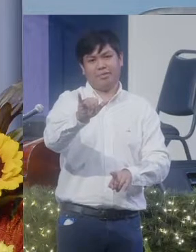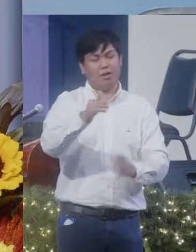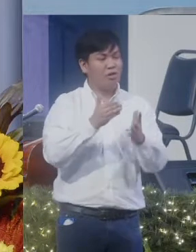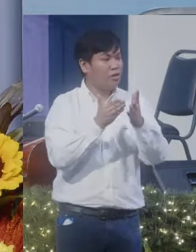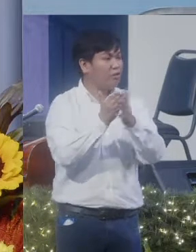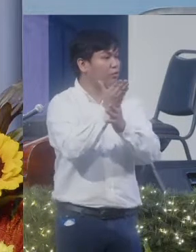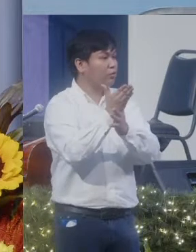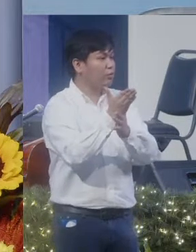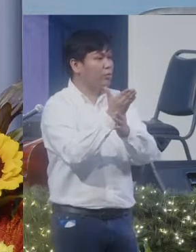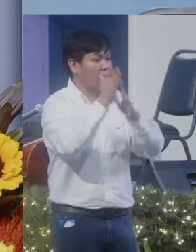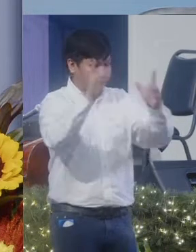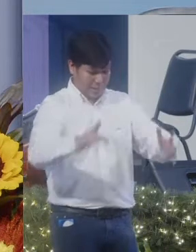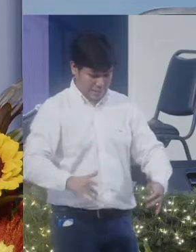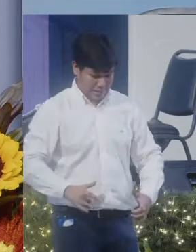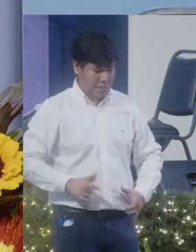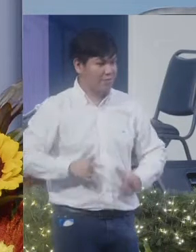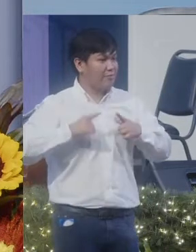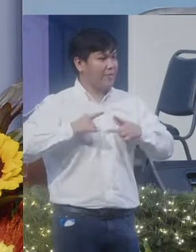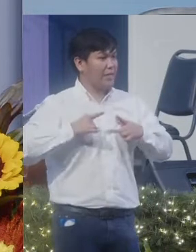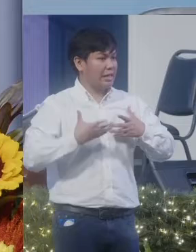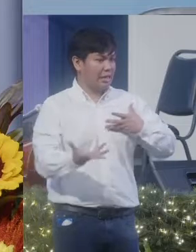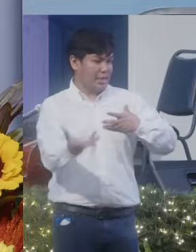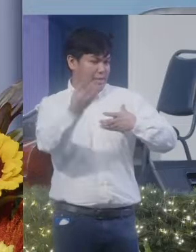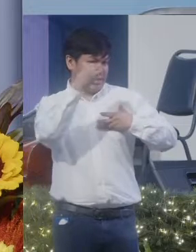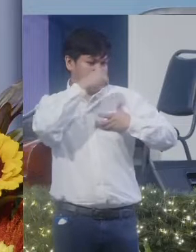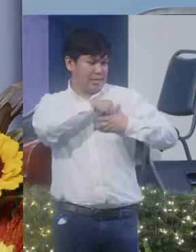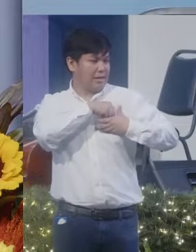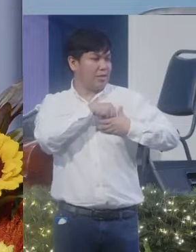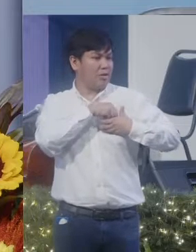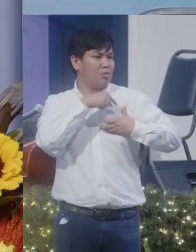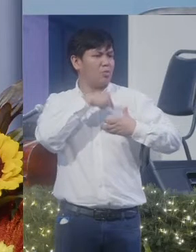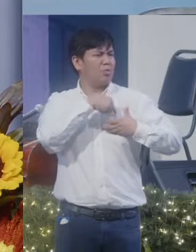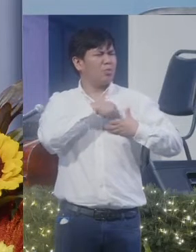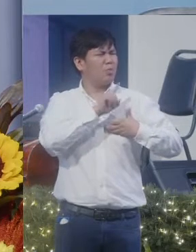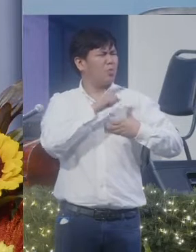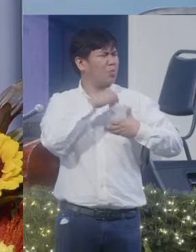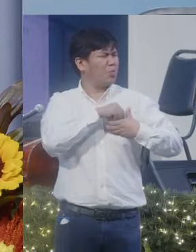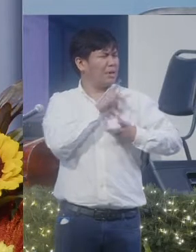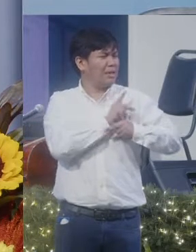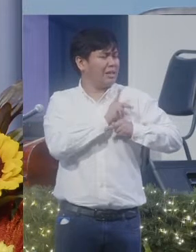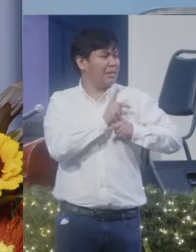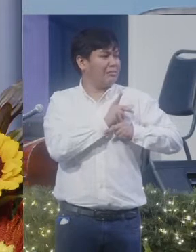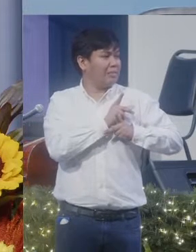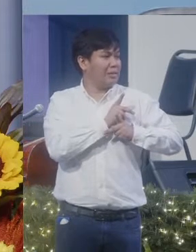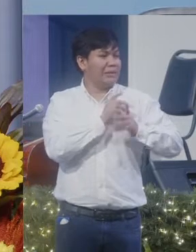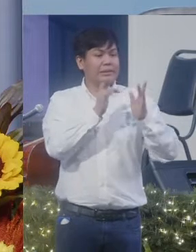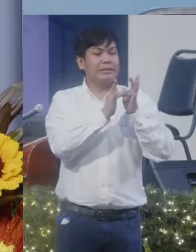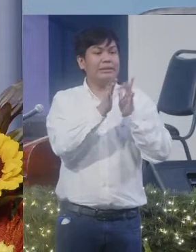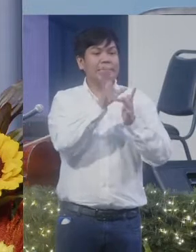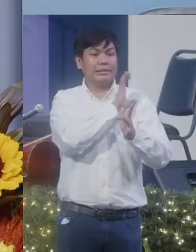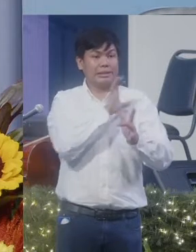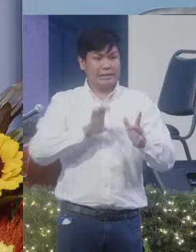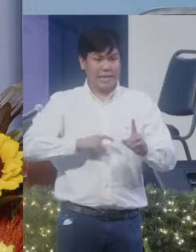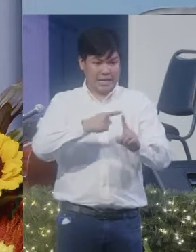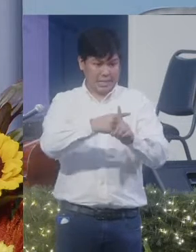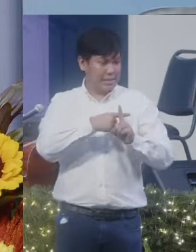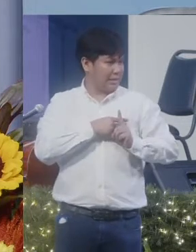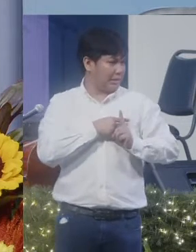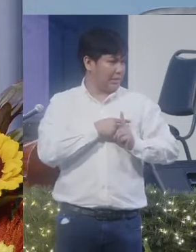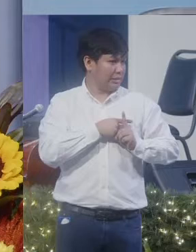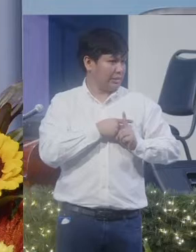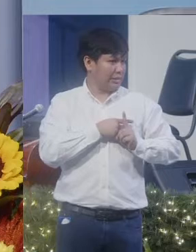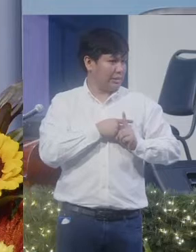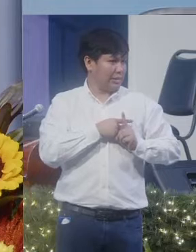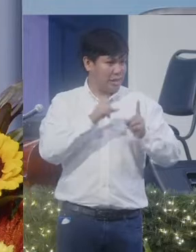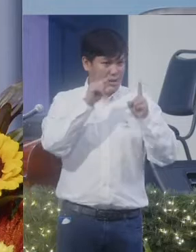through the living and abiding Word of God. Tayo ay ipinanganak na